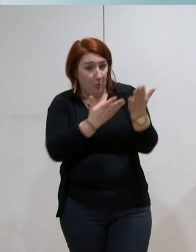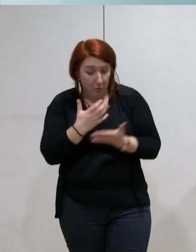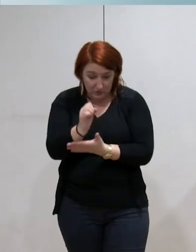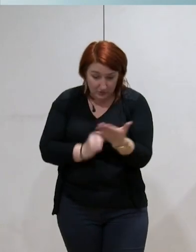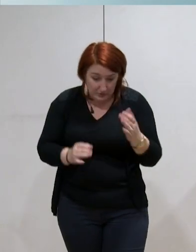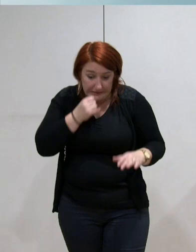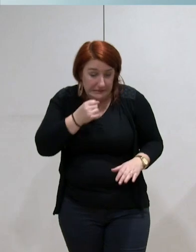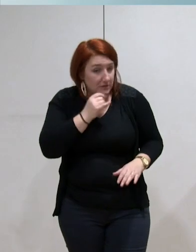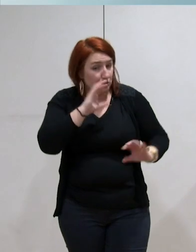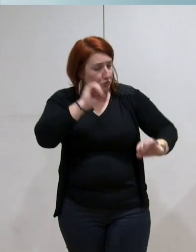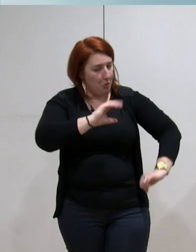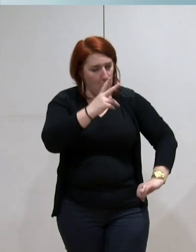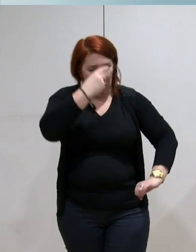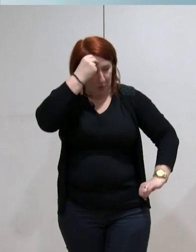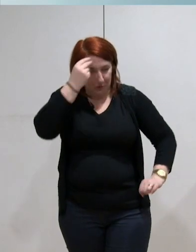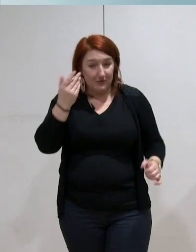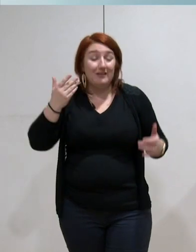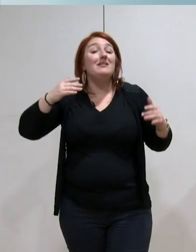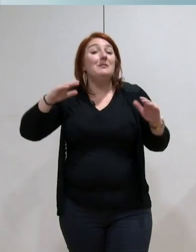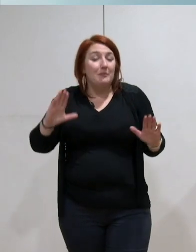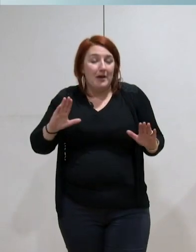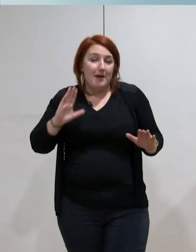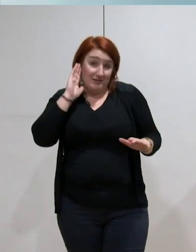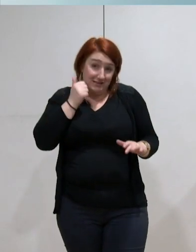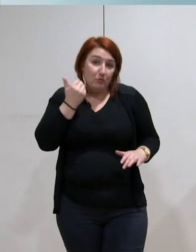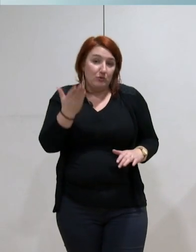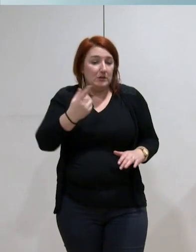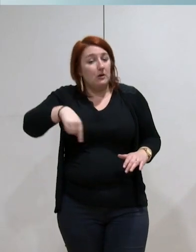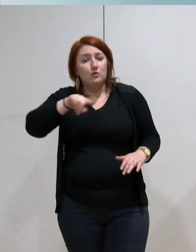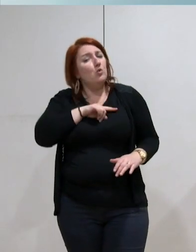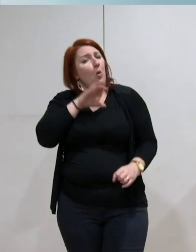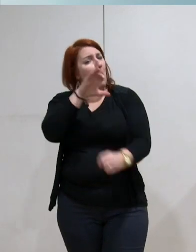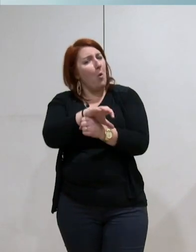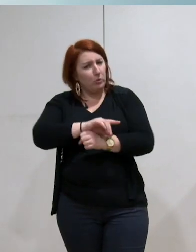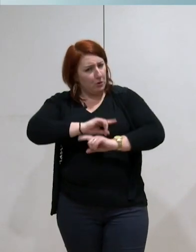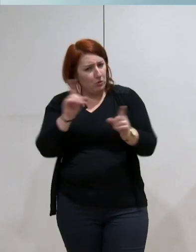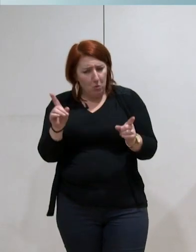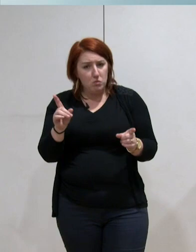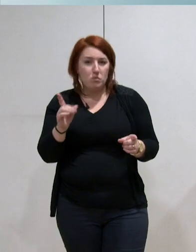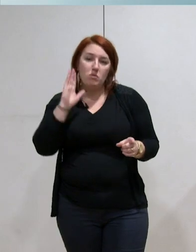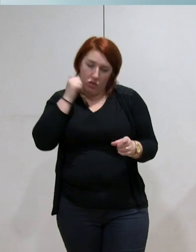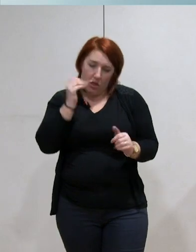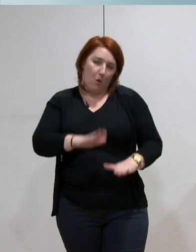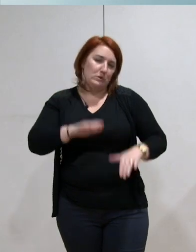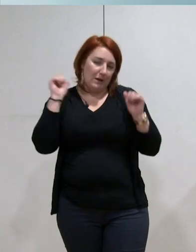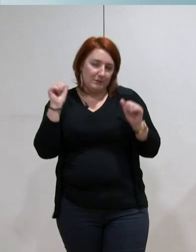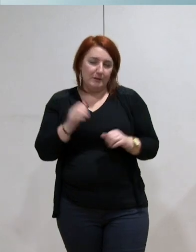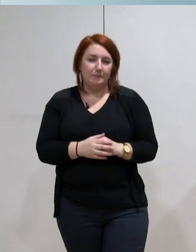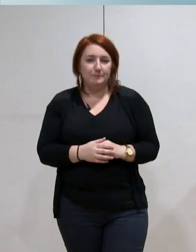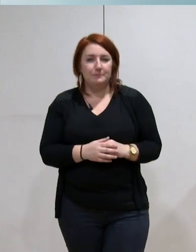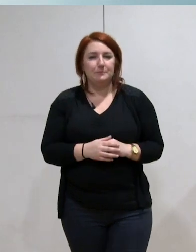écrit je l'entendrai très bien mais c'est ce qui fait que parce que nous ne sommes pas opposés à l'opération nous nous abstiendrons sur cette